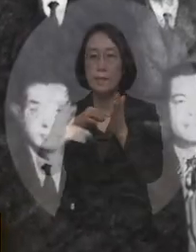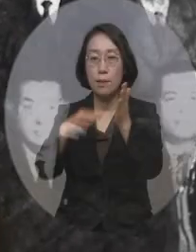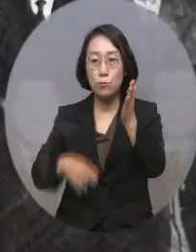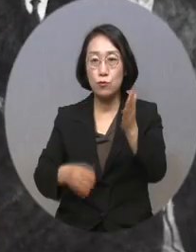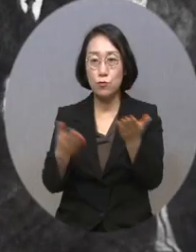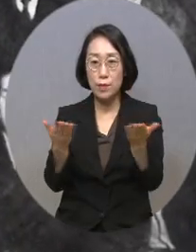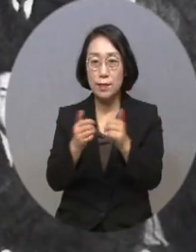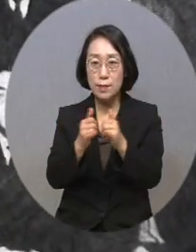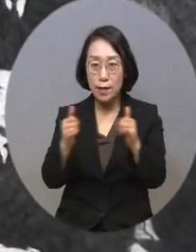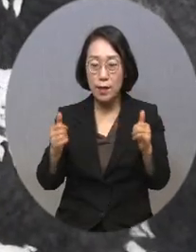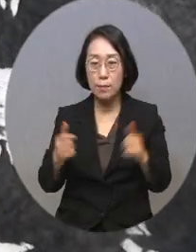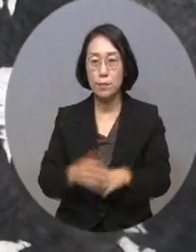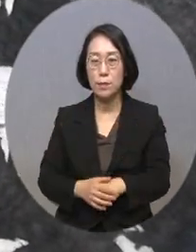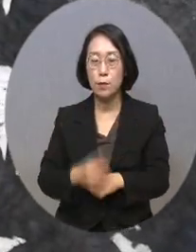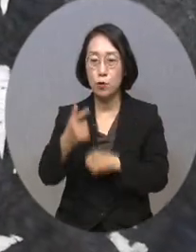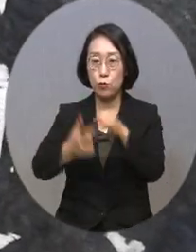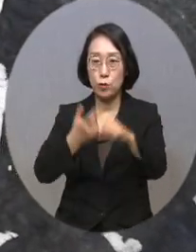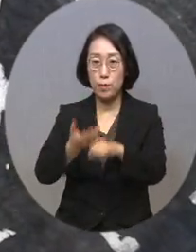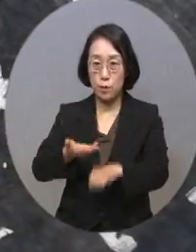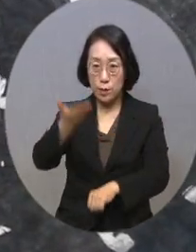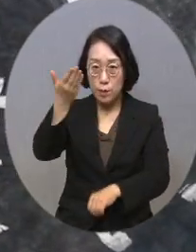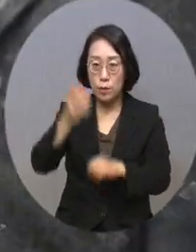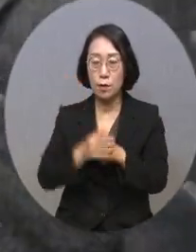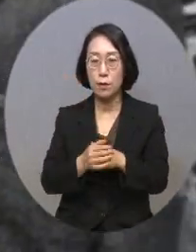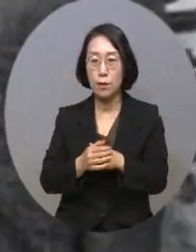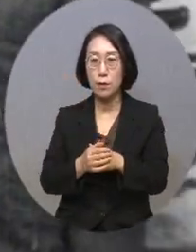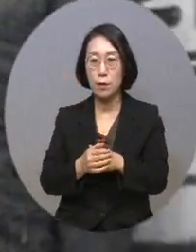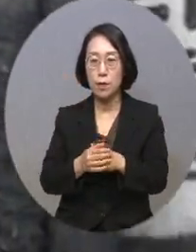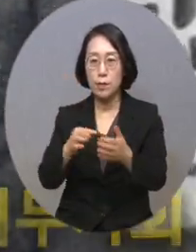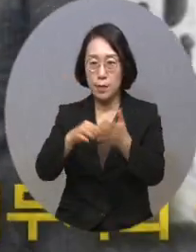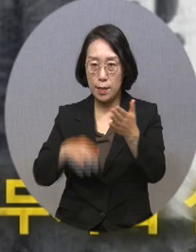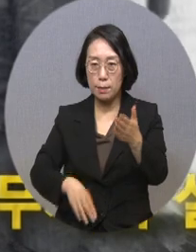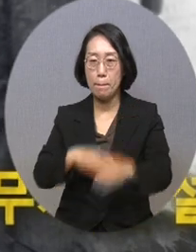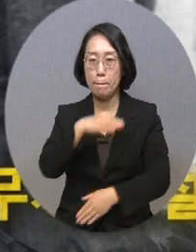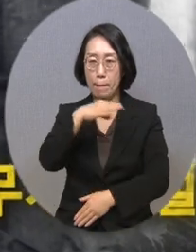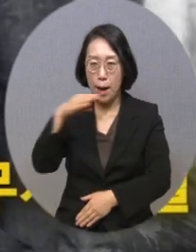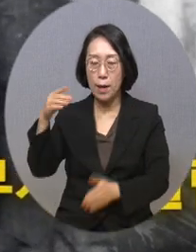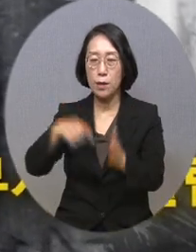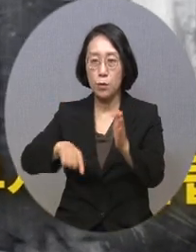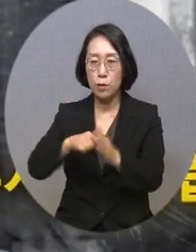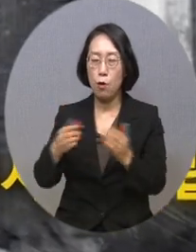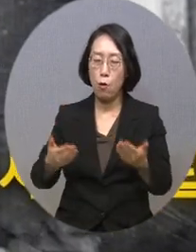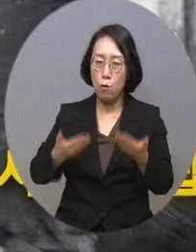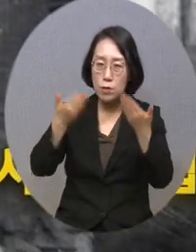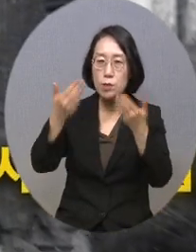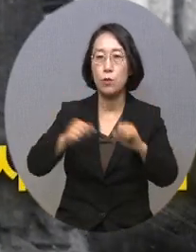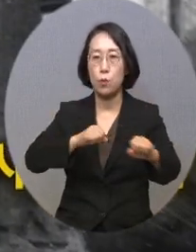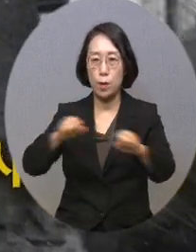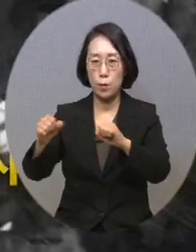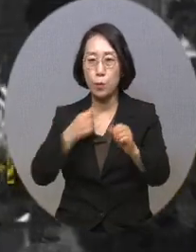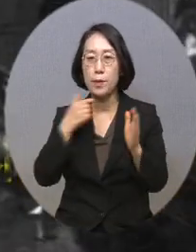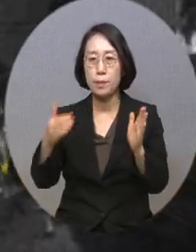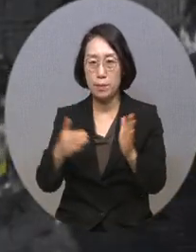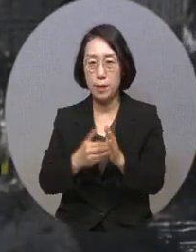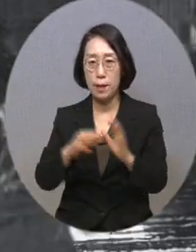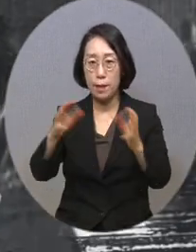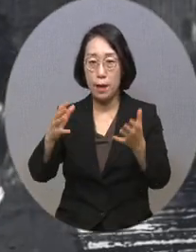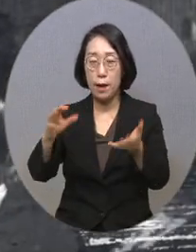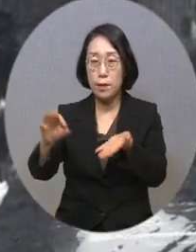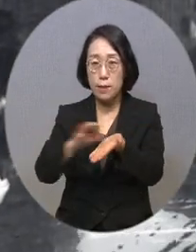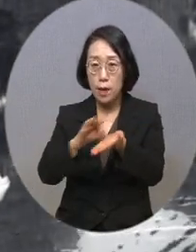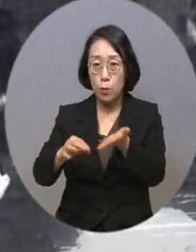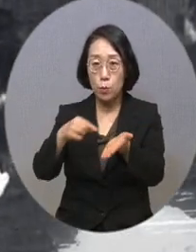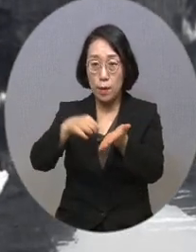세무사는 지난 60여 년 동안 조세의 정의를 바로 세우기 위해 헌신적으로 달려왔습니다. 나라 살림에 쓰이는